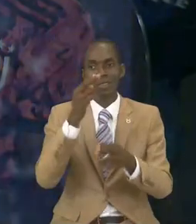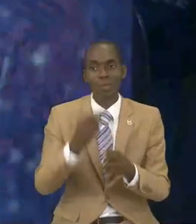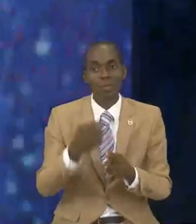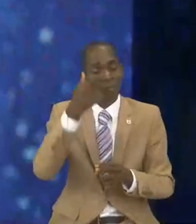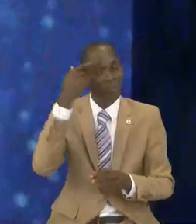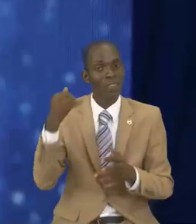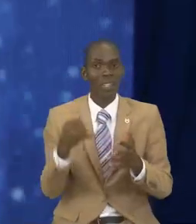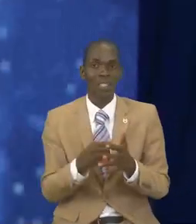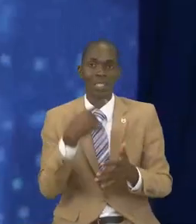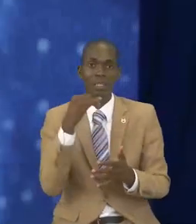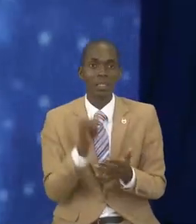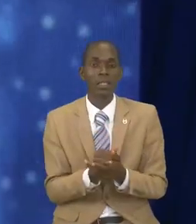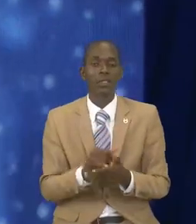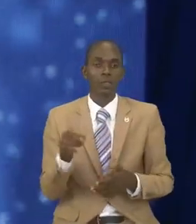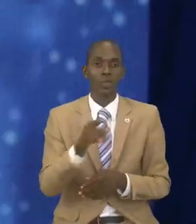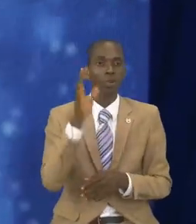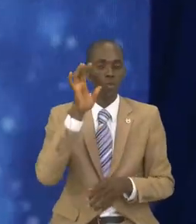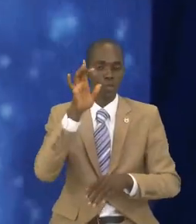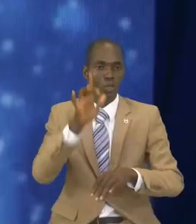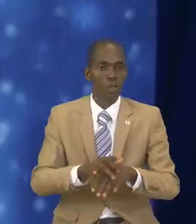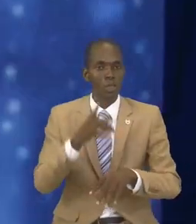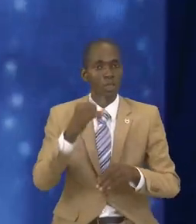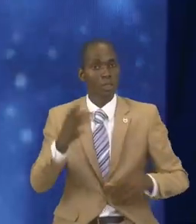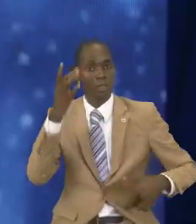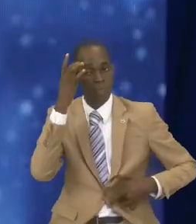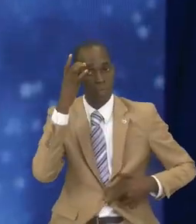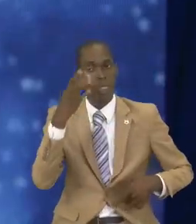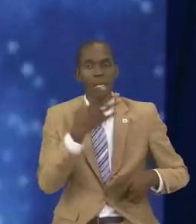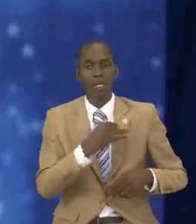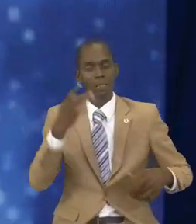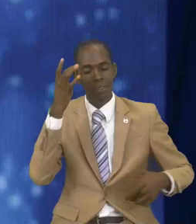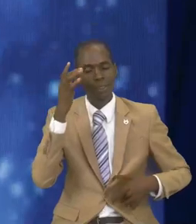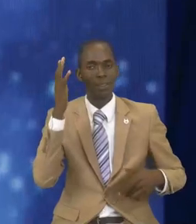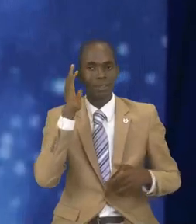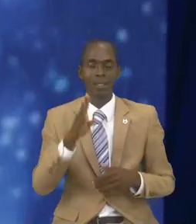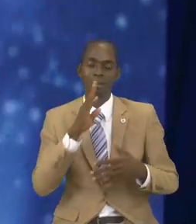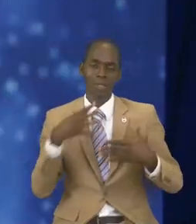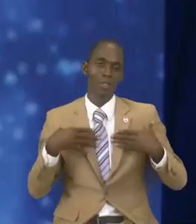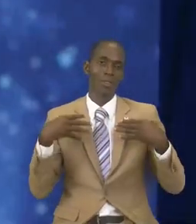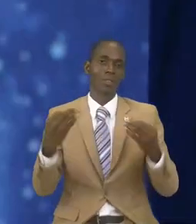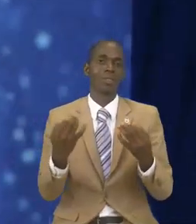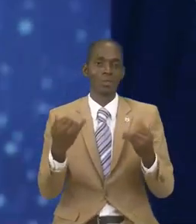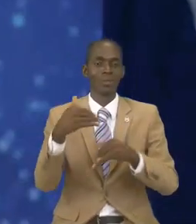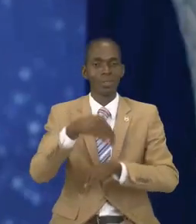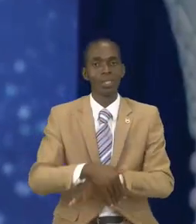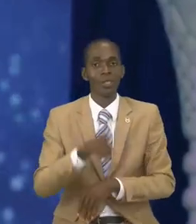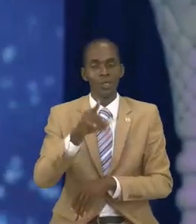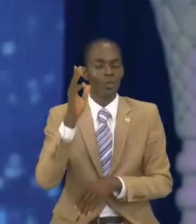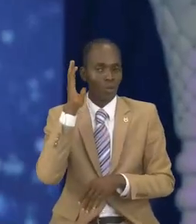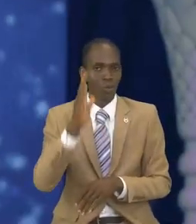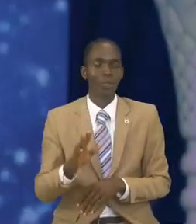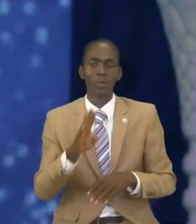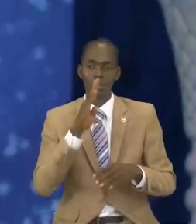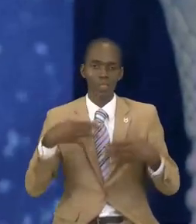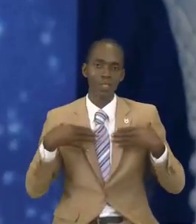Parce qu'il dit, ils imposeront les mains aux malades et ils seront guéris. Ce soir, tu seras